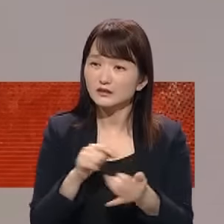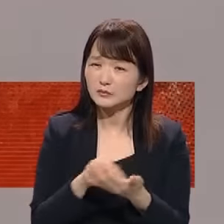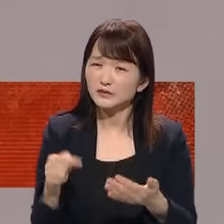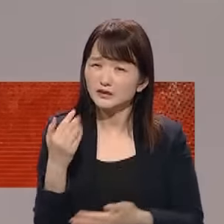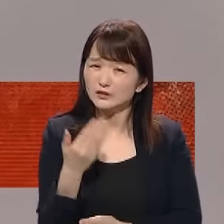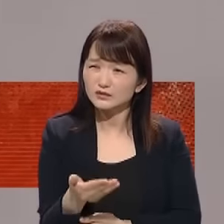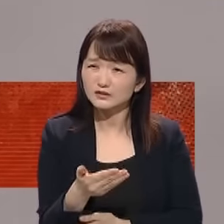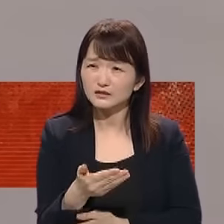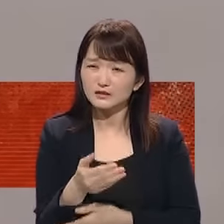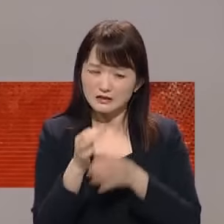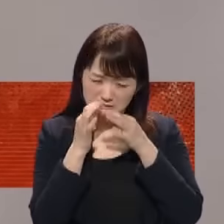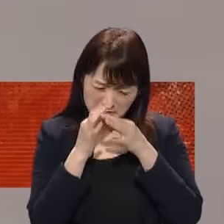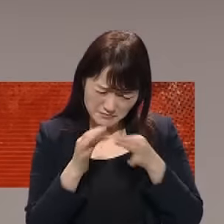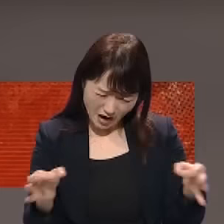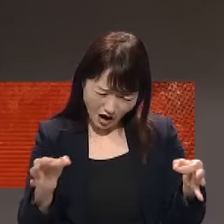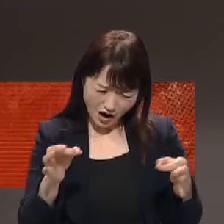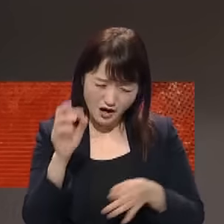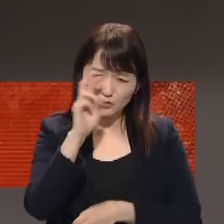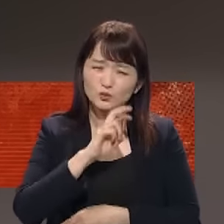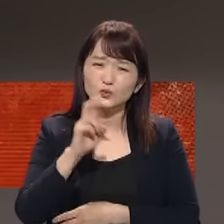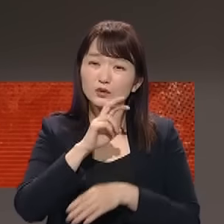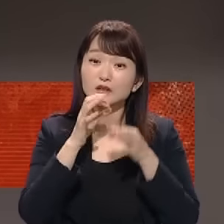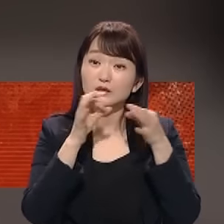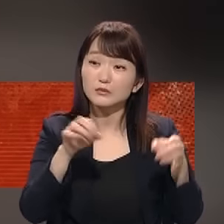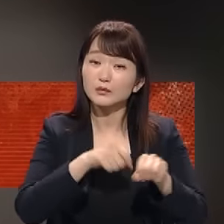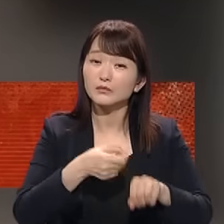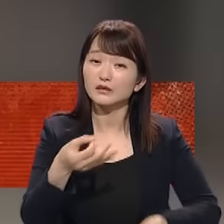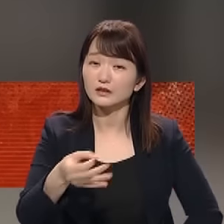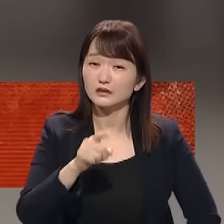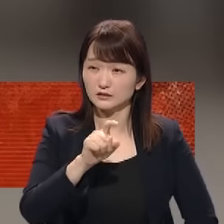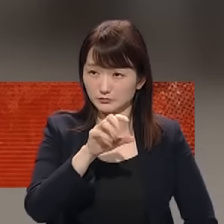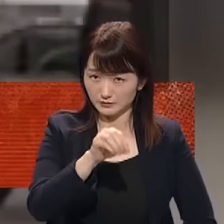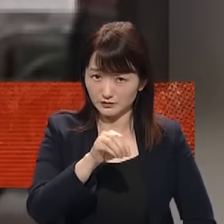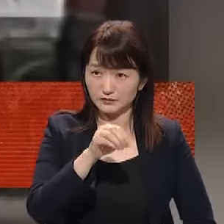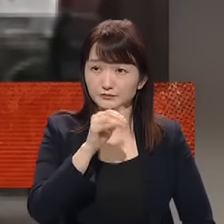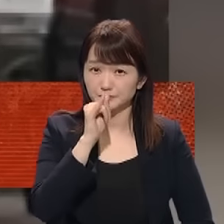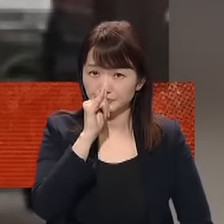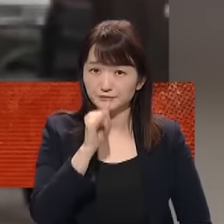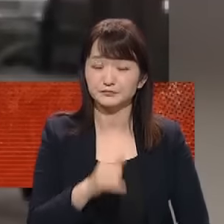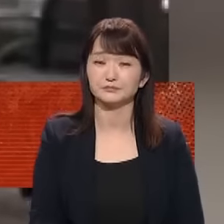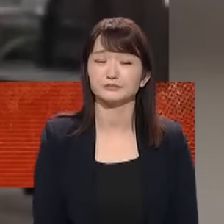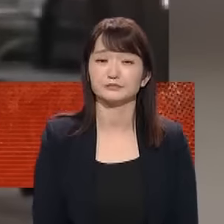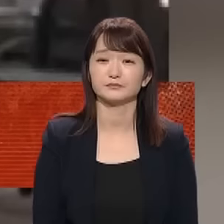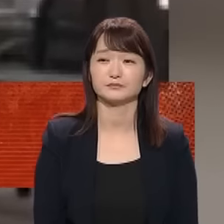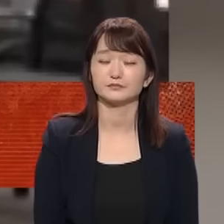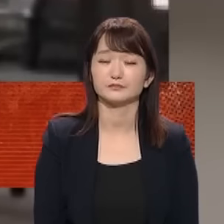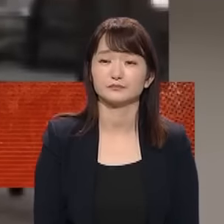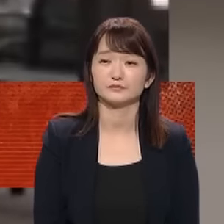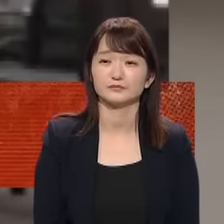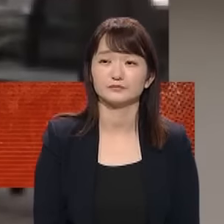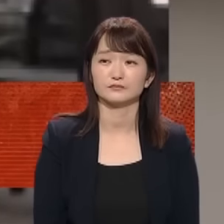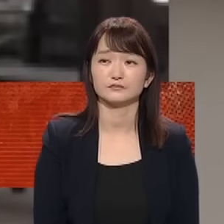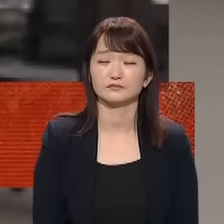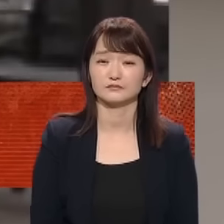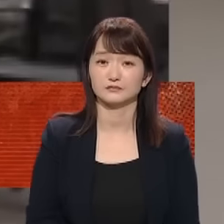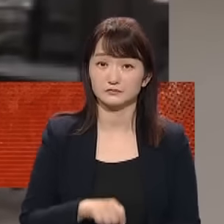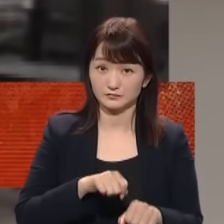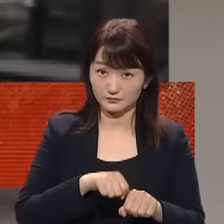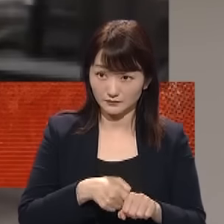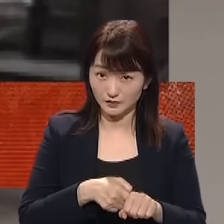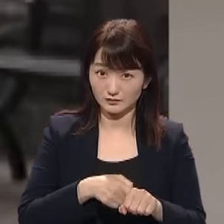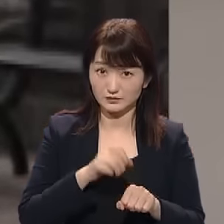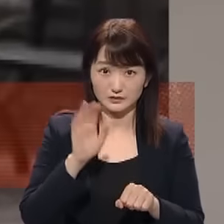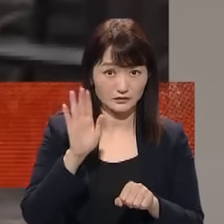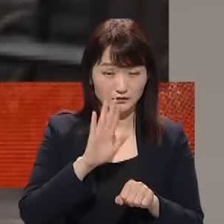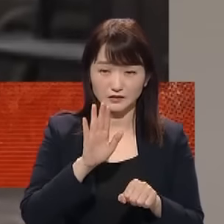끼치고 큰 소리를 떠들고 노래 부르고 하면은 10만 원 이하 벌금에 처할 수가 있게 돼 있거든요. 그래서 처할 수 있게 돼 있는 것이